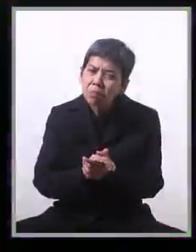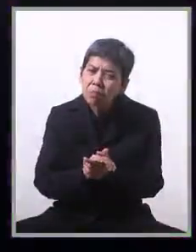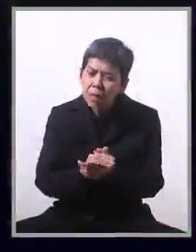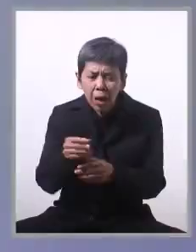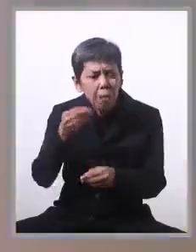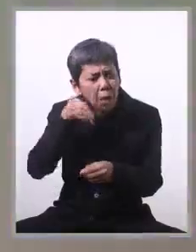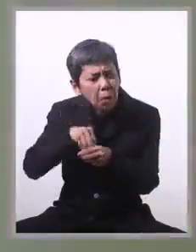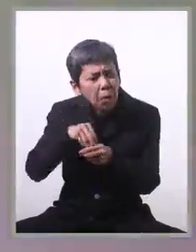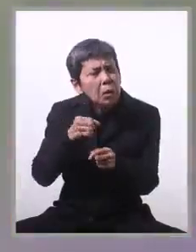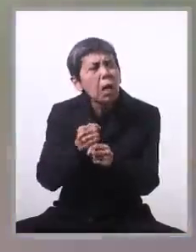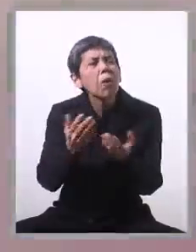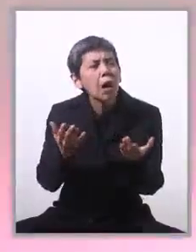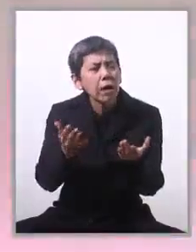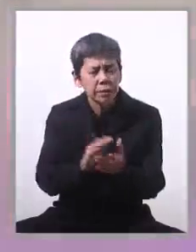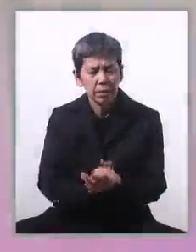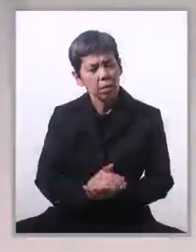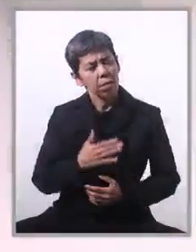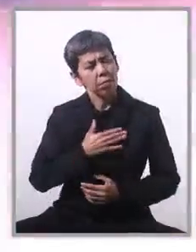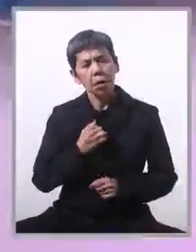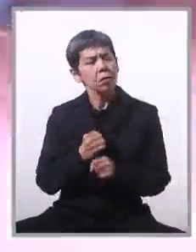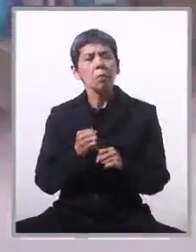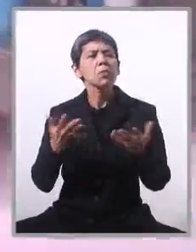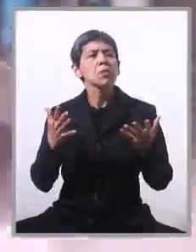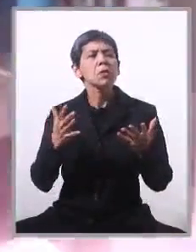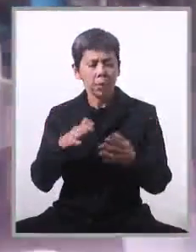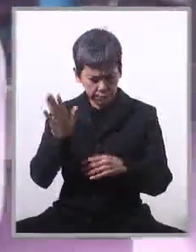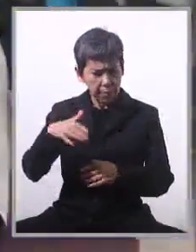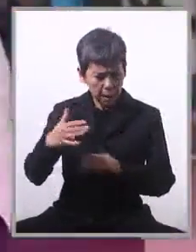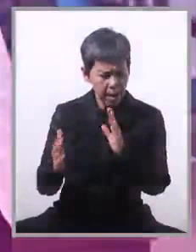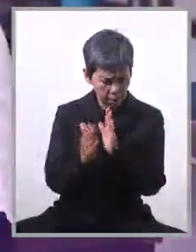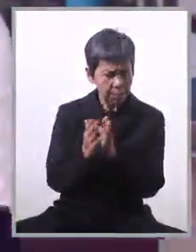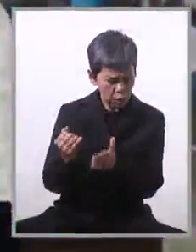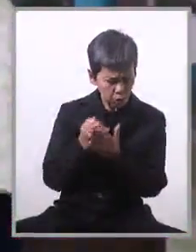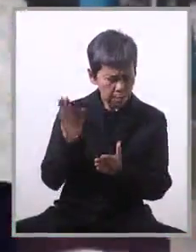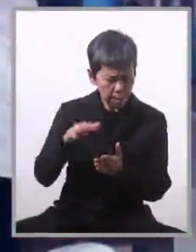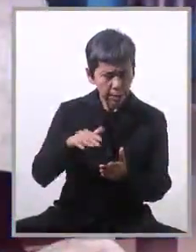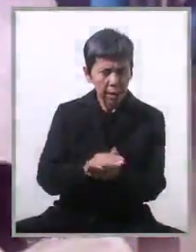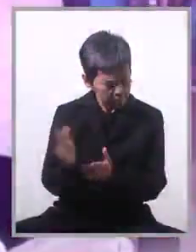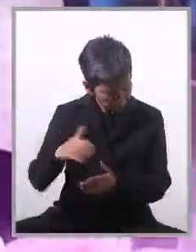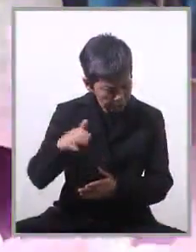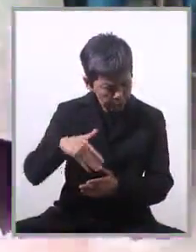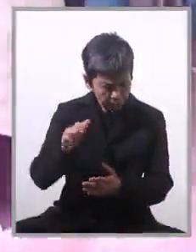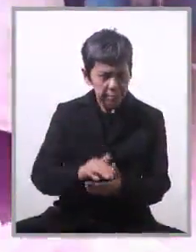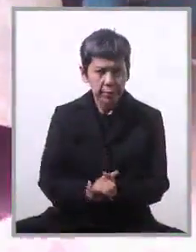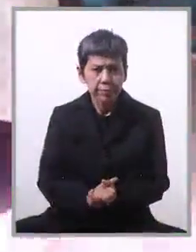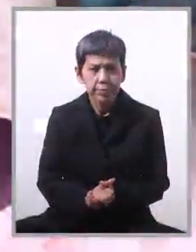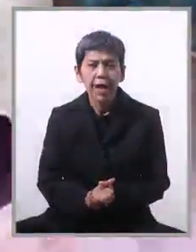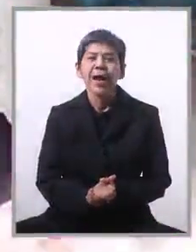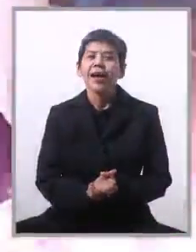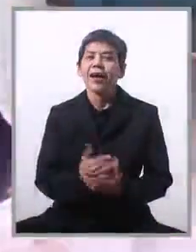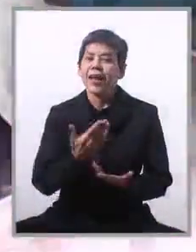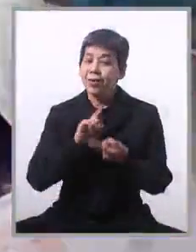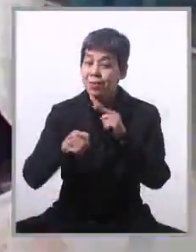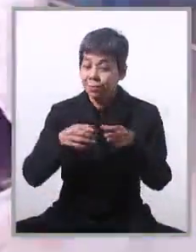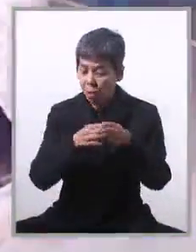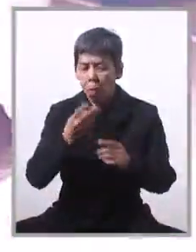จุ้ยอยู่บ้านจะทำอะไรเราก็บอกว่าไม่ได้ทำอะไรเราก็ว่ามาช่วยป้าบ้างอะไรเงี้ยให้แกมาเถอะอะไรเงี้ยก็กลัว